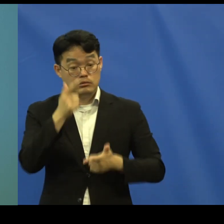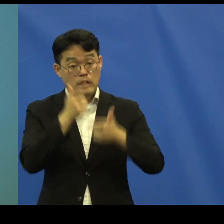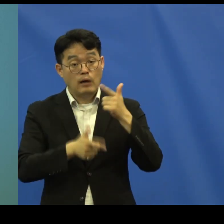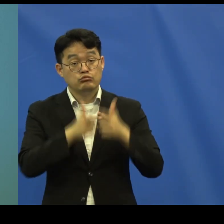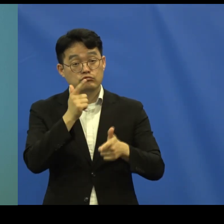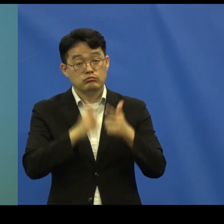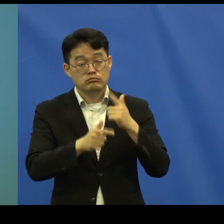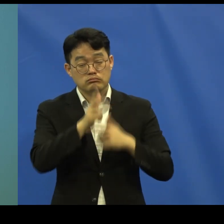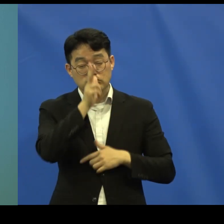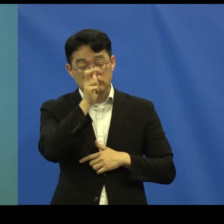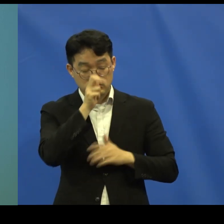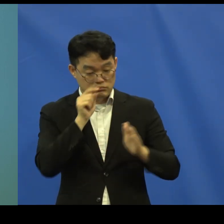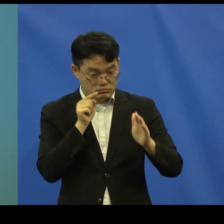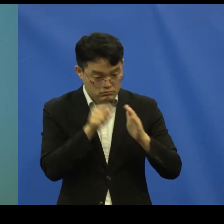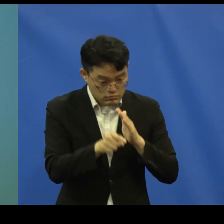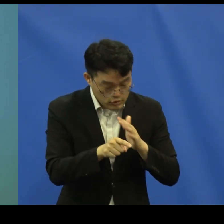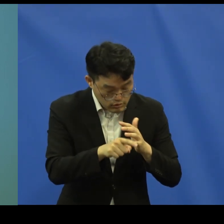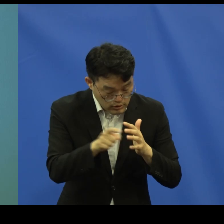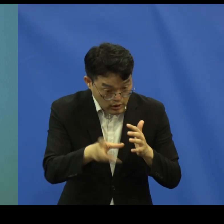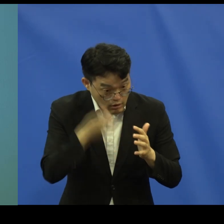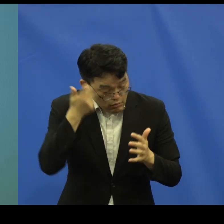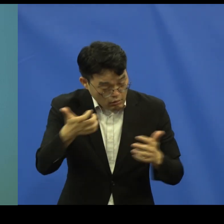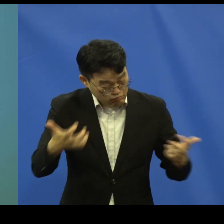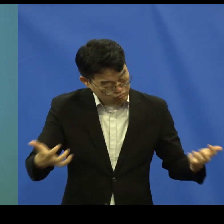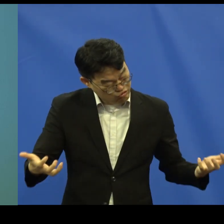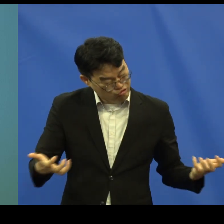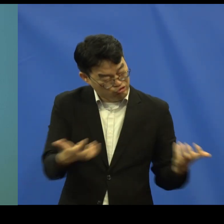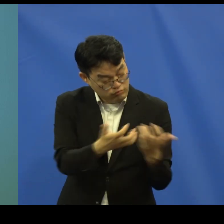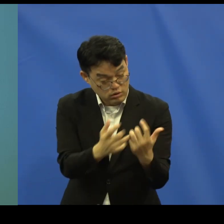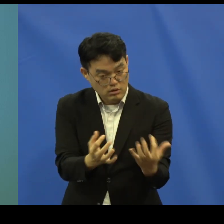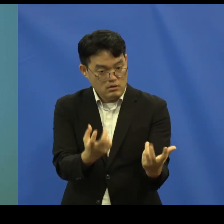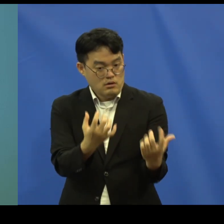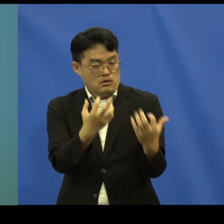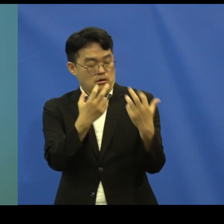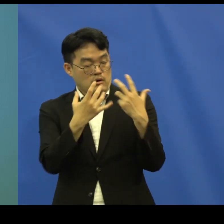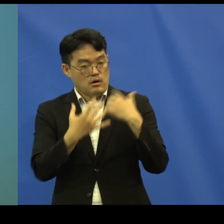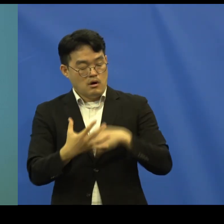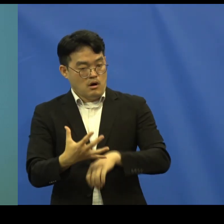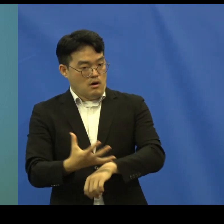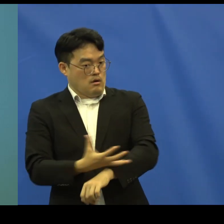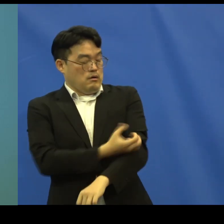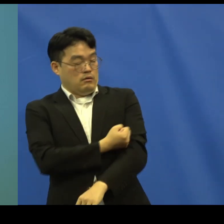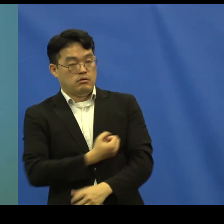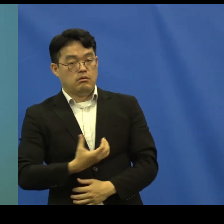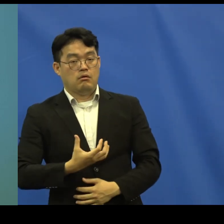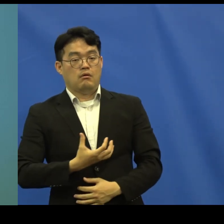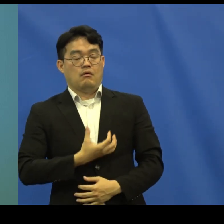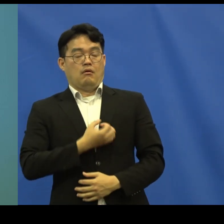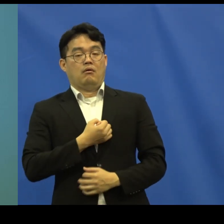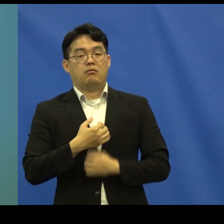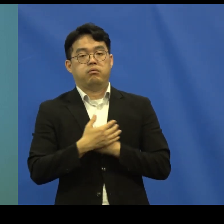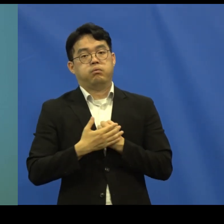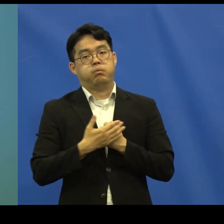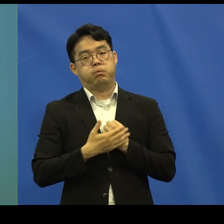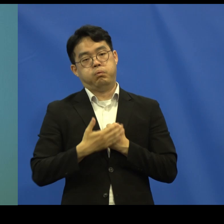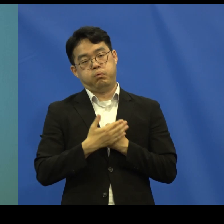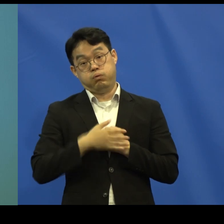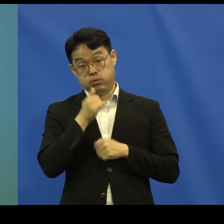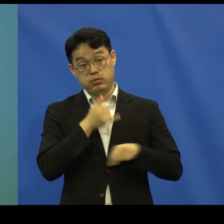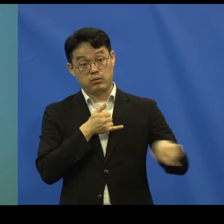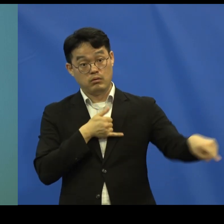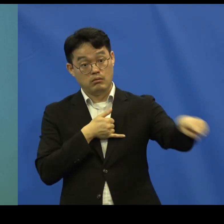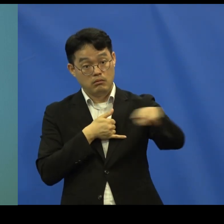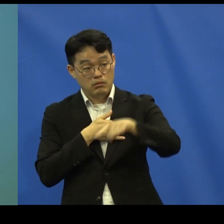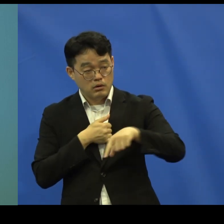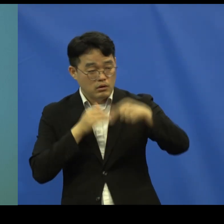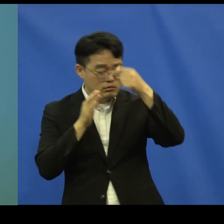어떤 임재를 느낄 수가 있었어요. 우리가 들어가는 순간에, 그리고 그 예배를 드리는 모든 성도들의 얼굴 속에서도